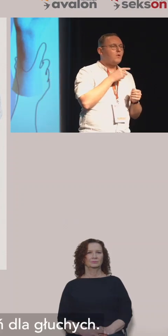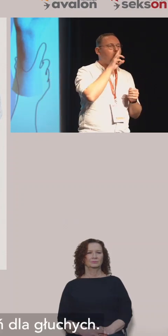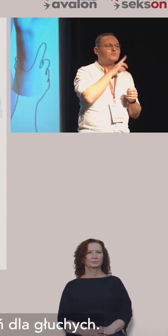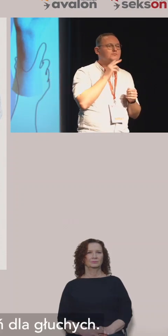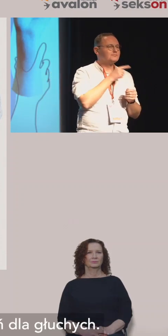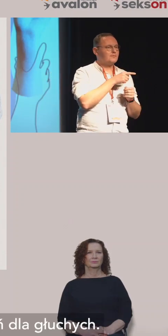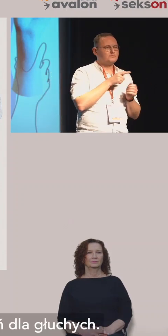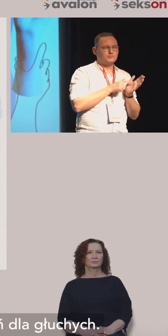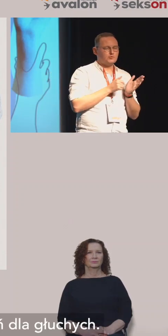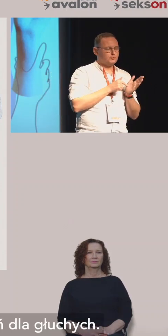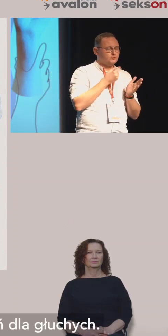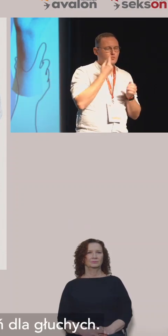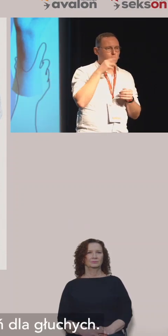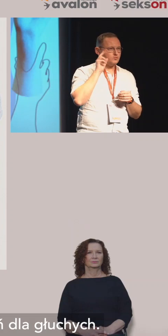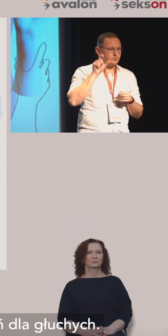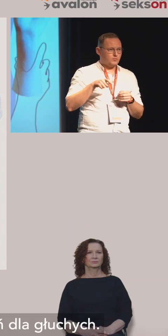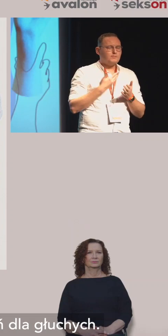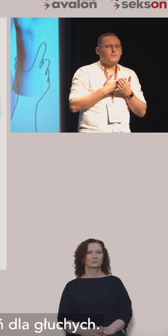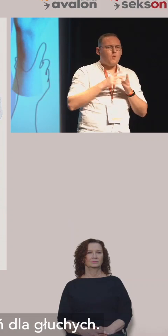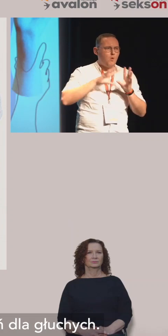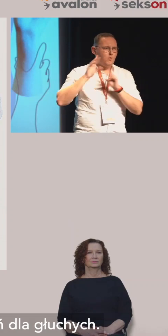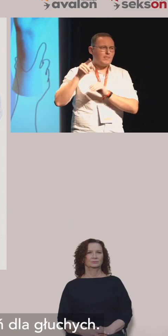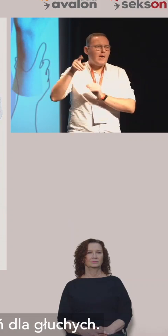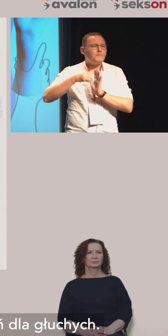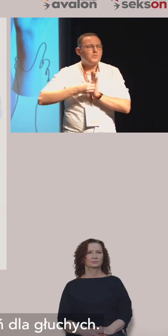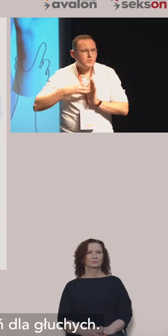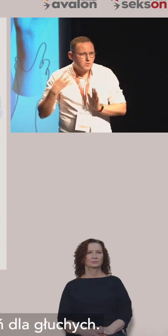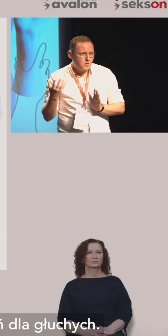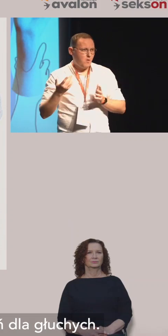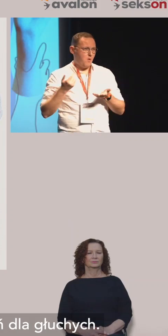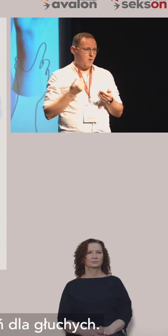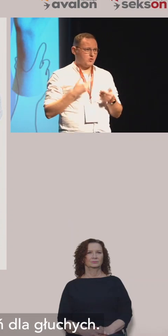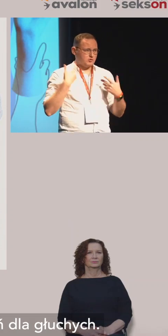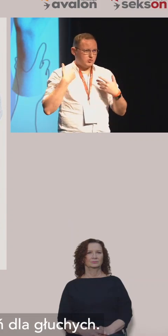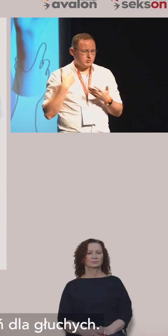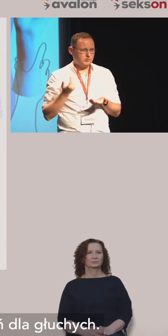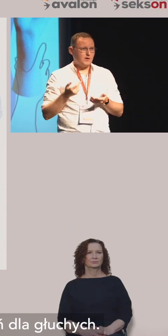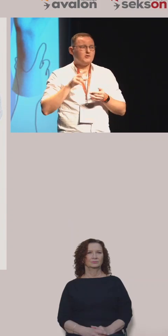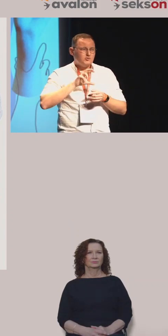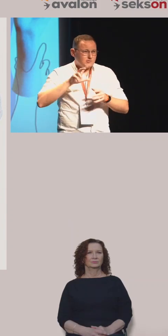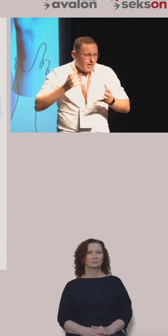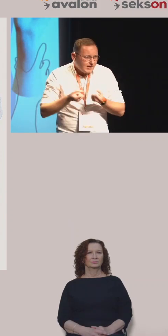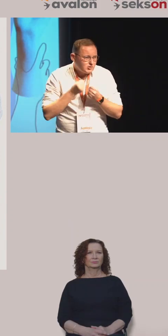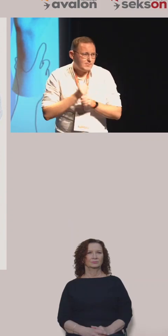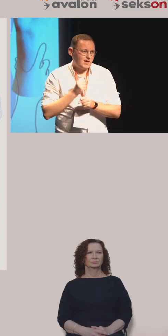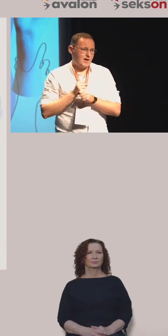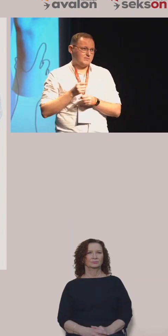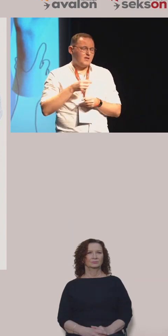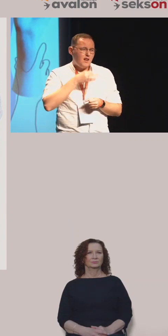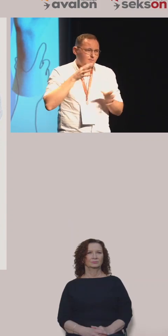przykład w małych miastach jest bardzo mało rozwiązań dla głuchych.